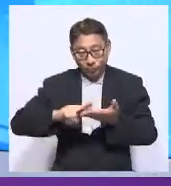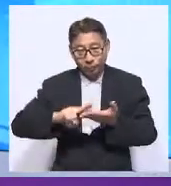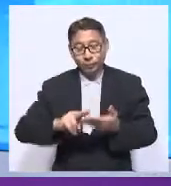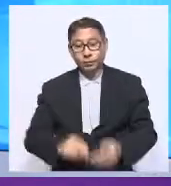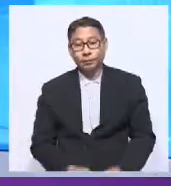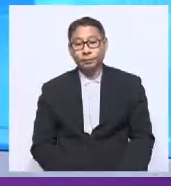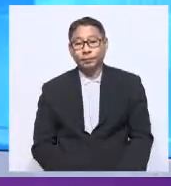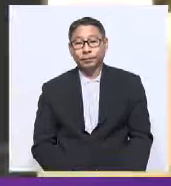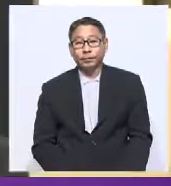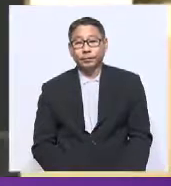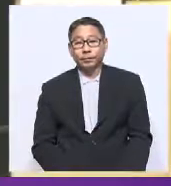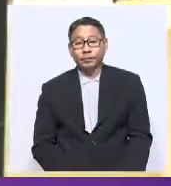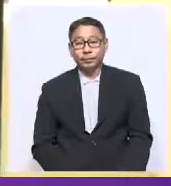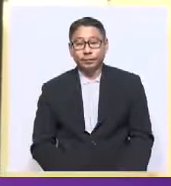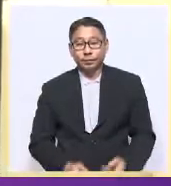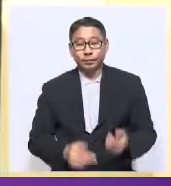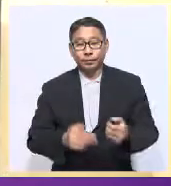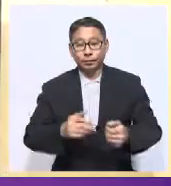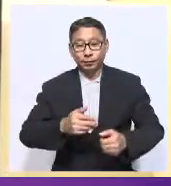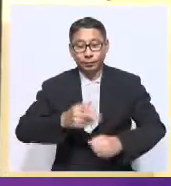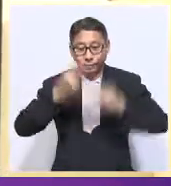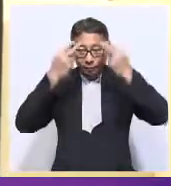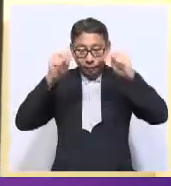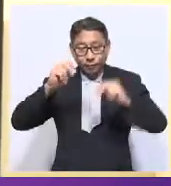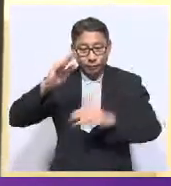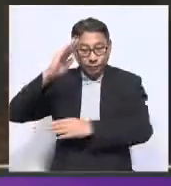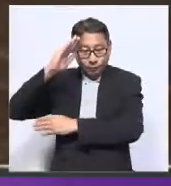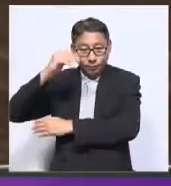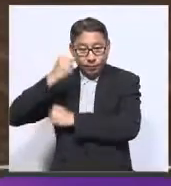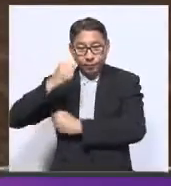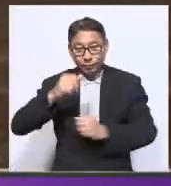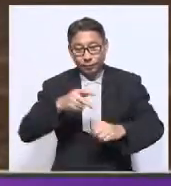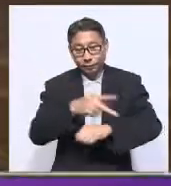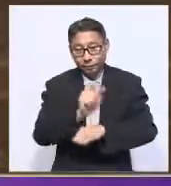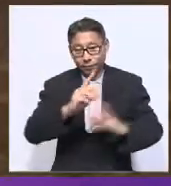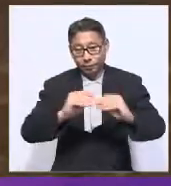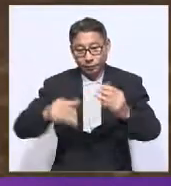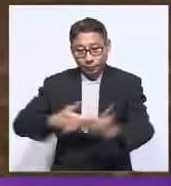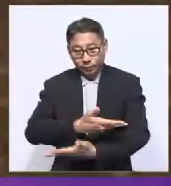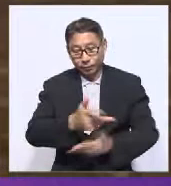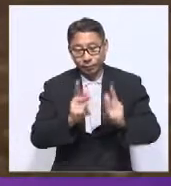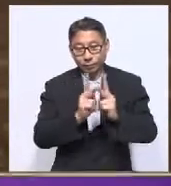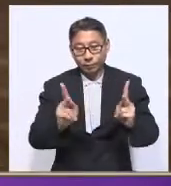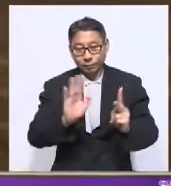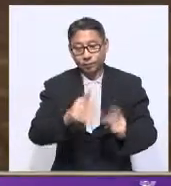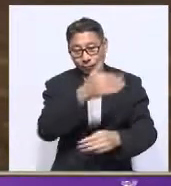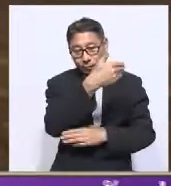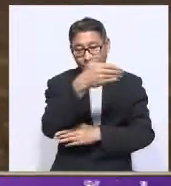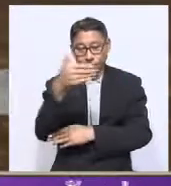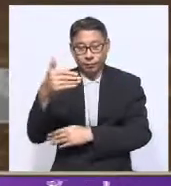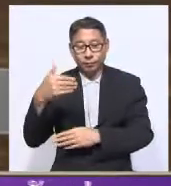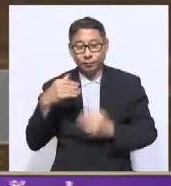เรียบร้อยค่ะพลเอกประยุทธ์จันทร์โอชานายกรัฐมนตรีเป็นประธานการประชุมคณะกรรมการระดับชาติเพื่อเ